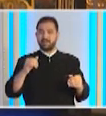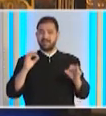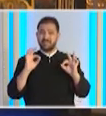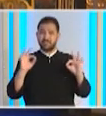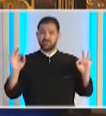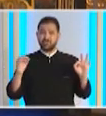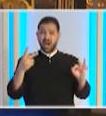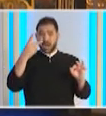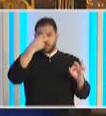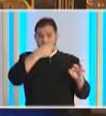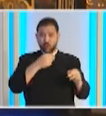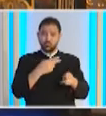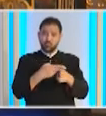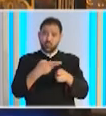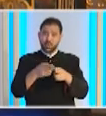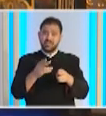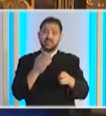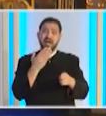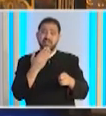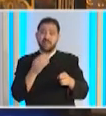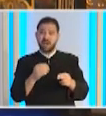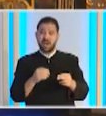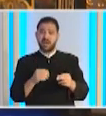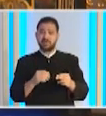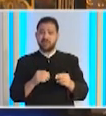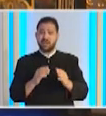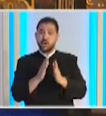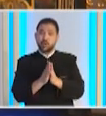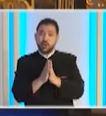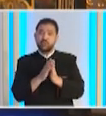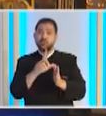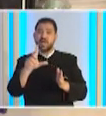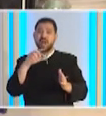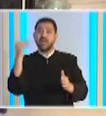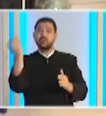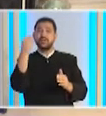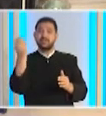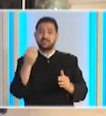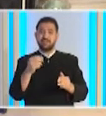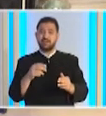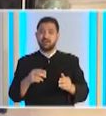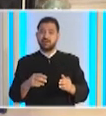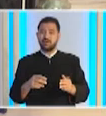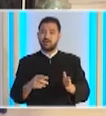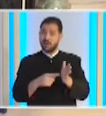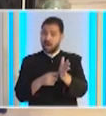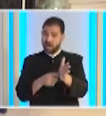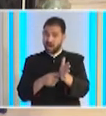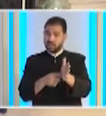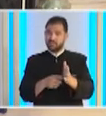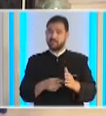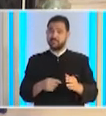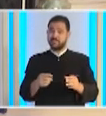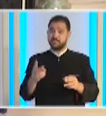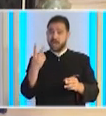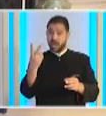asceza, curățirea de patimi, contemplarea lui Dumnezeu până la unirea omului cu Dumnezeu presupun ambele elemente